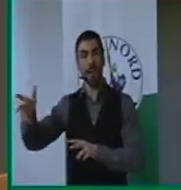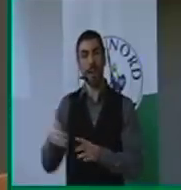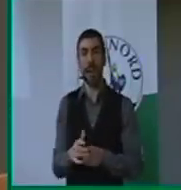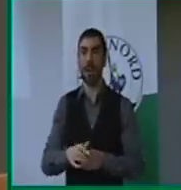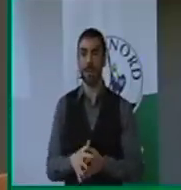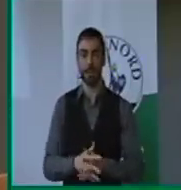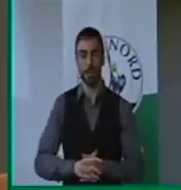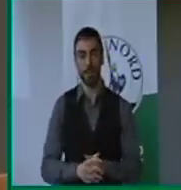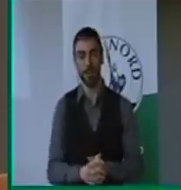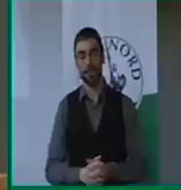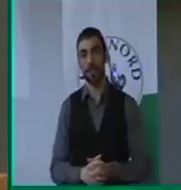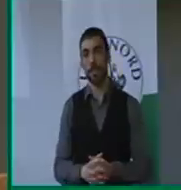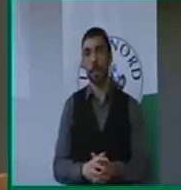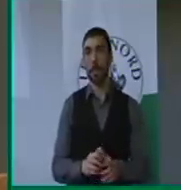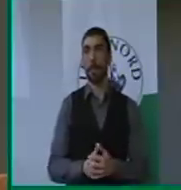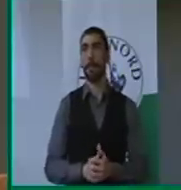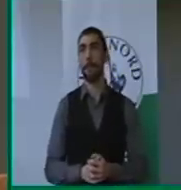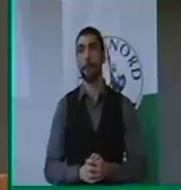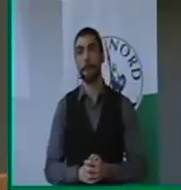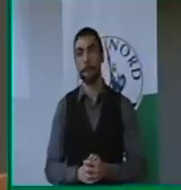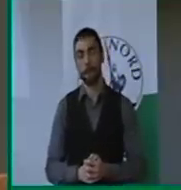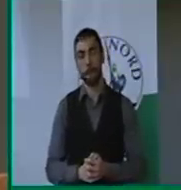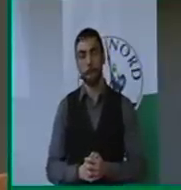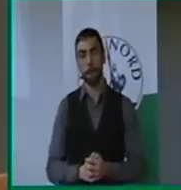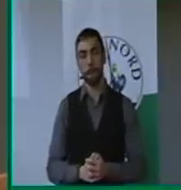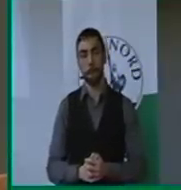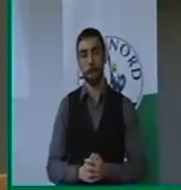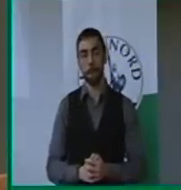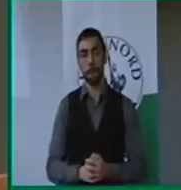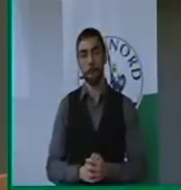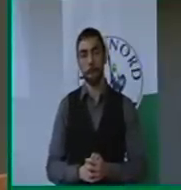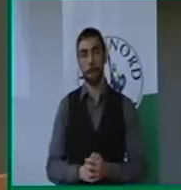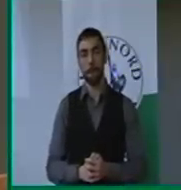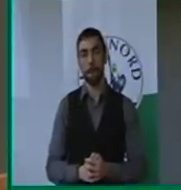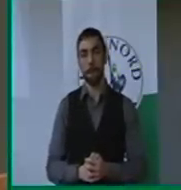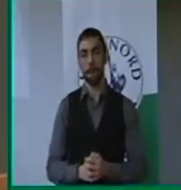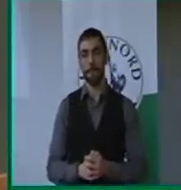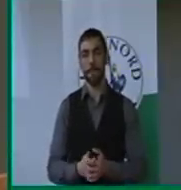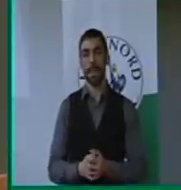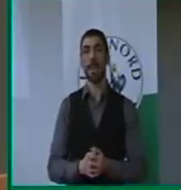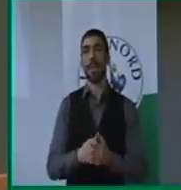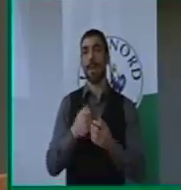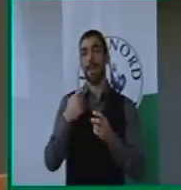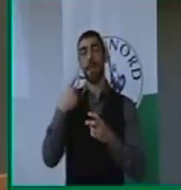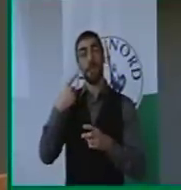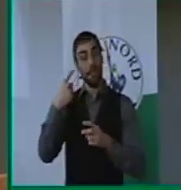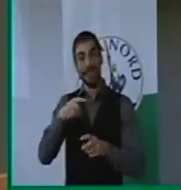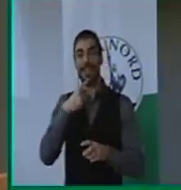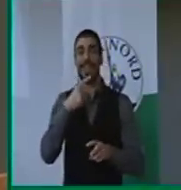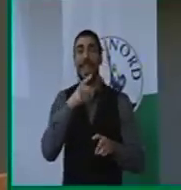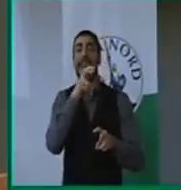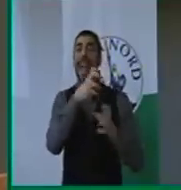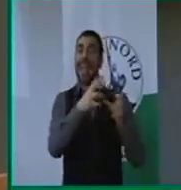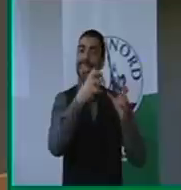era abituata a coltivare in precedenza per addirittura per altre aziende agricole di